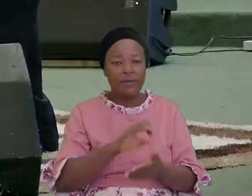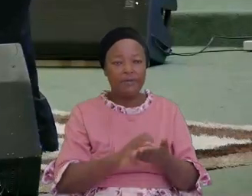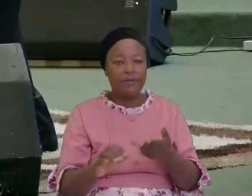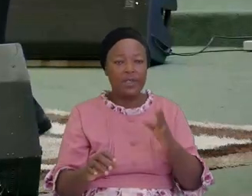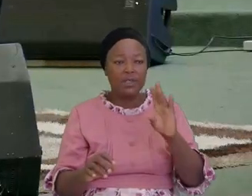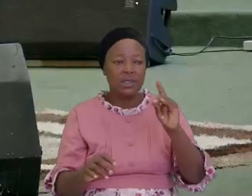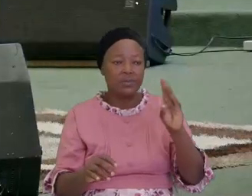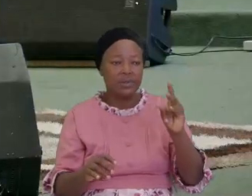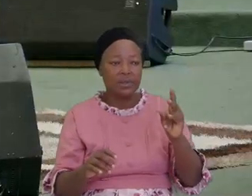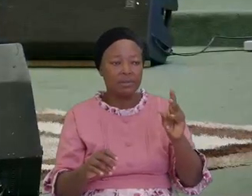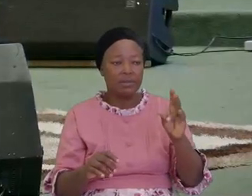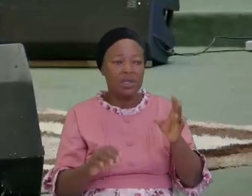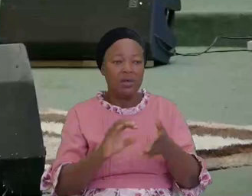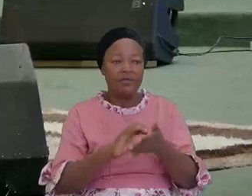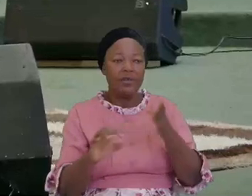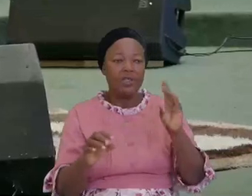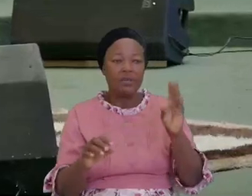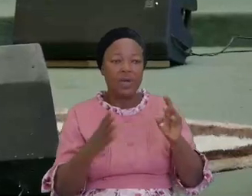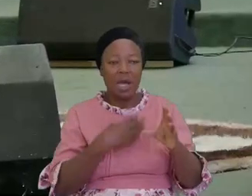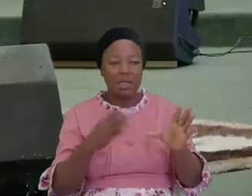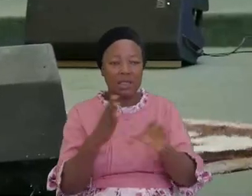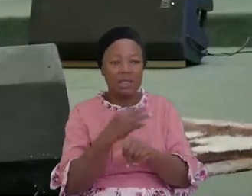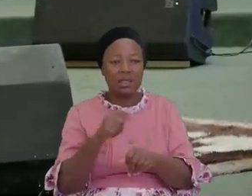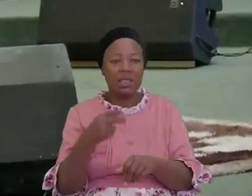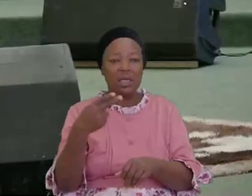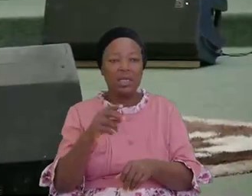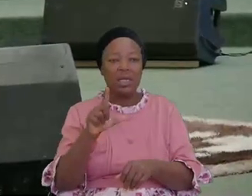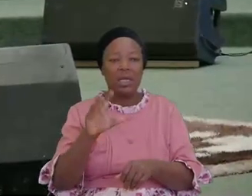Voyons le verset 17. Verset 17.